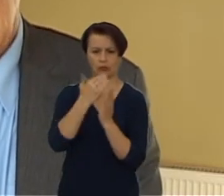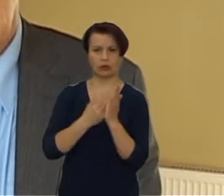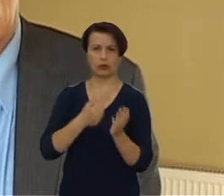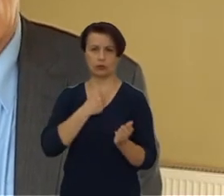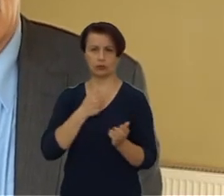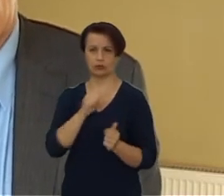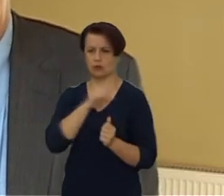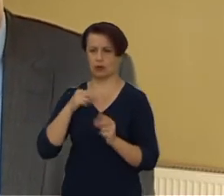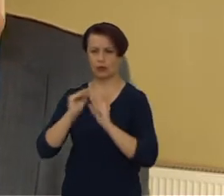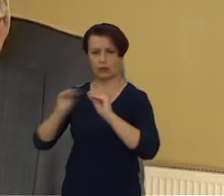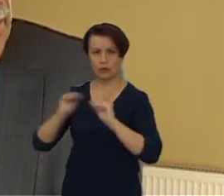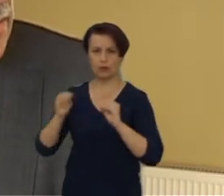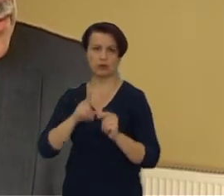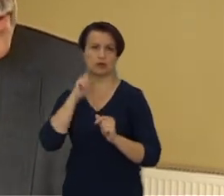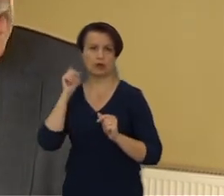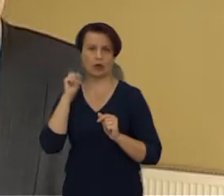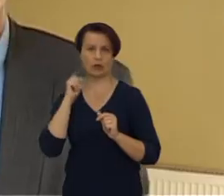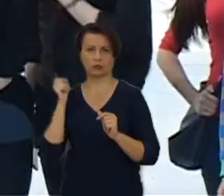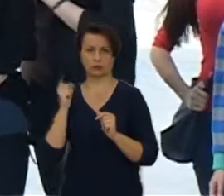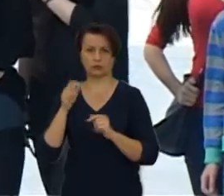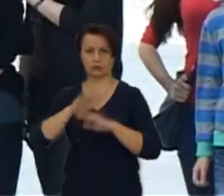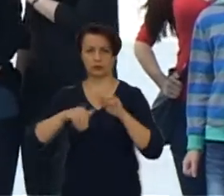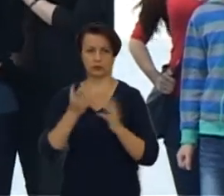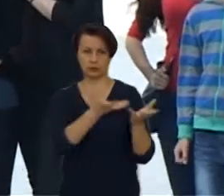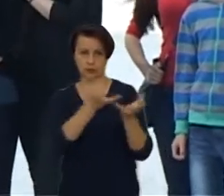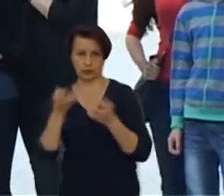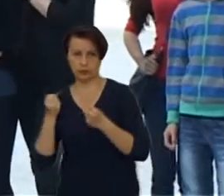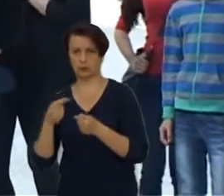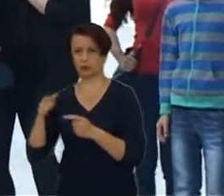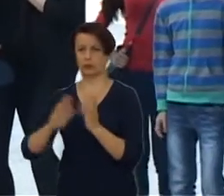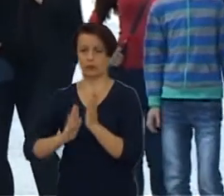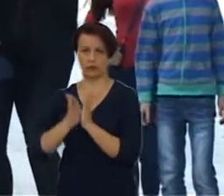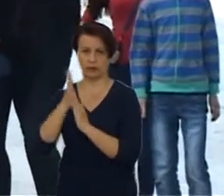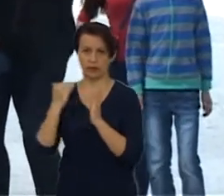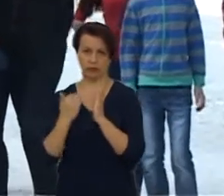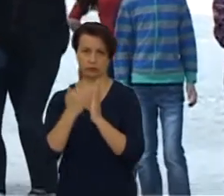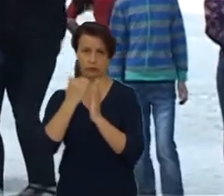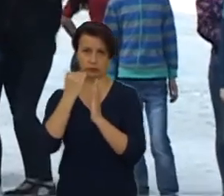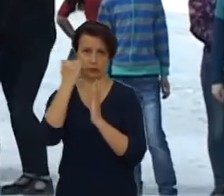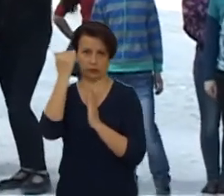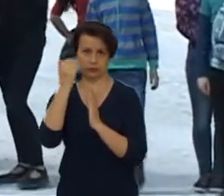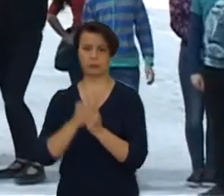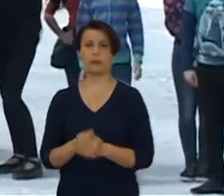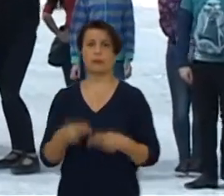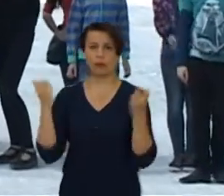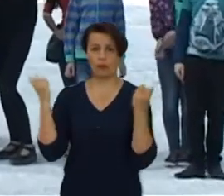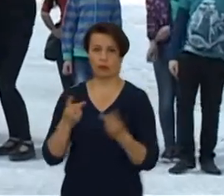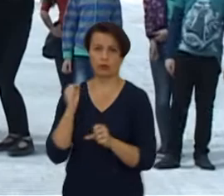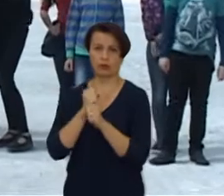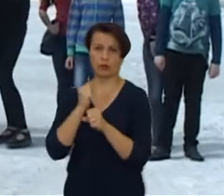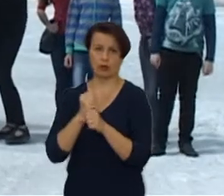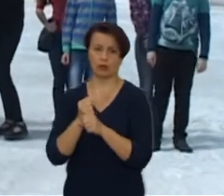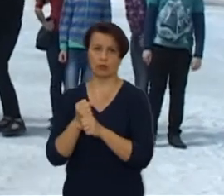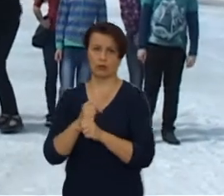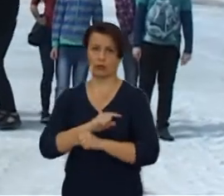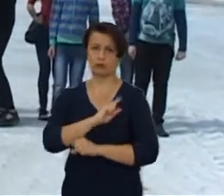patys, ugdom jaunus specialistus, priimam po aukštosios, juos kvalifikuojam, keliam kvalifikaciją. Tikrai